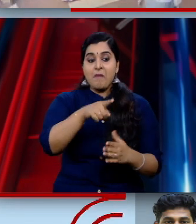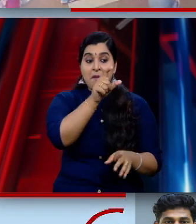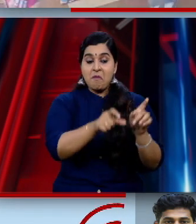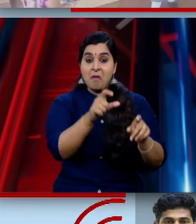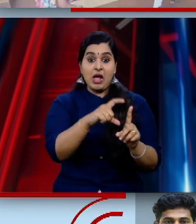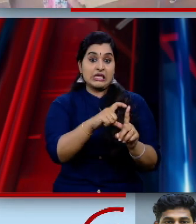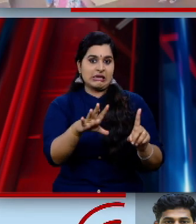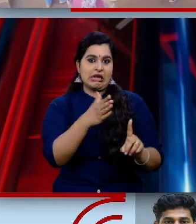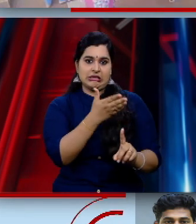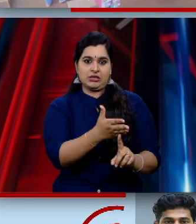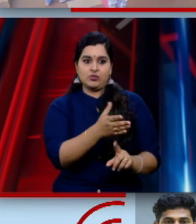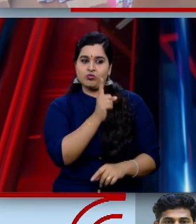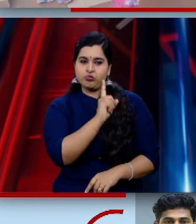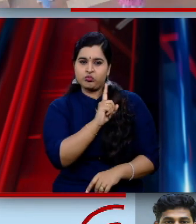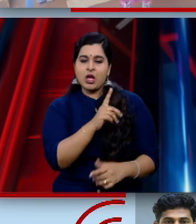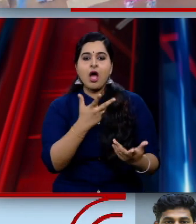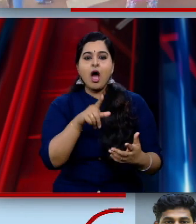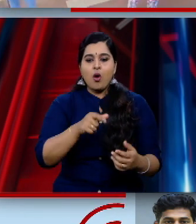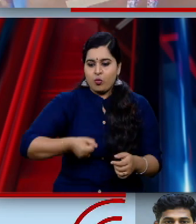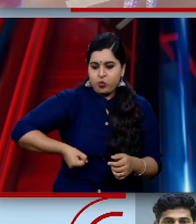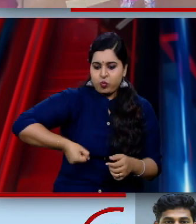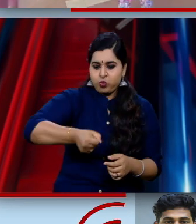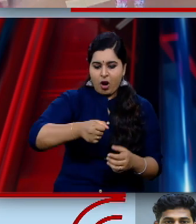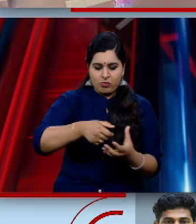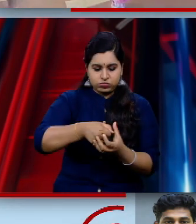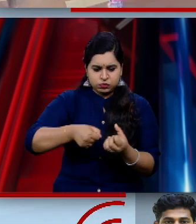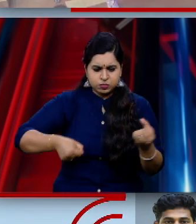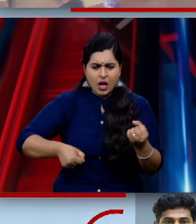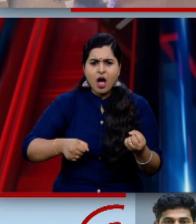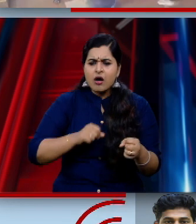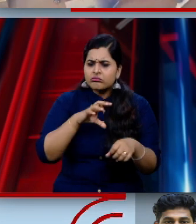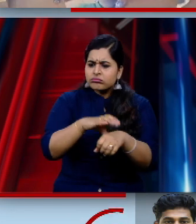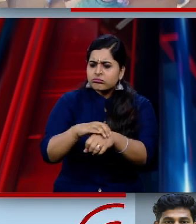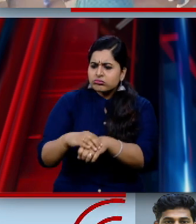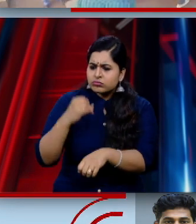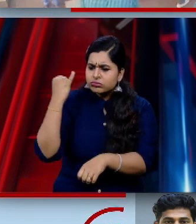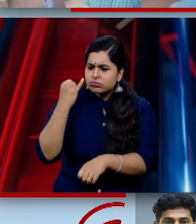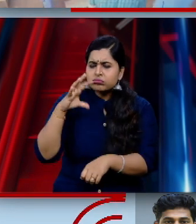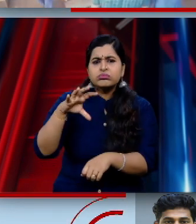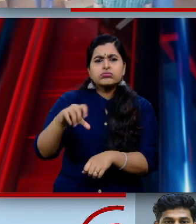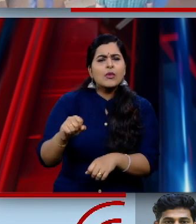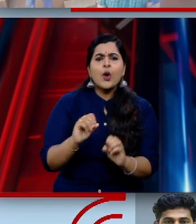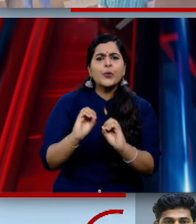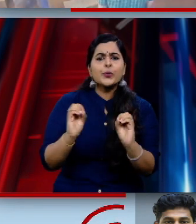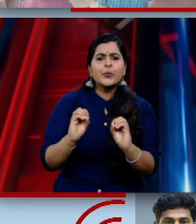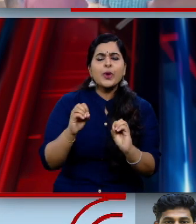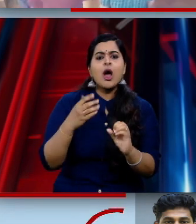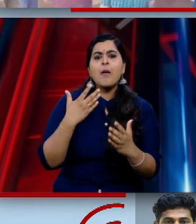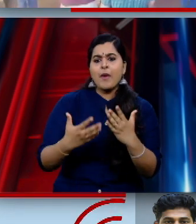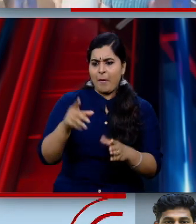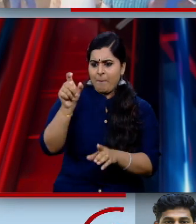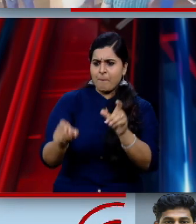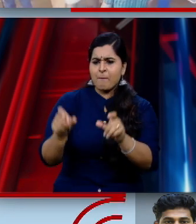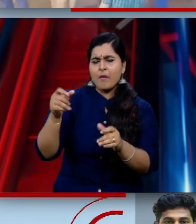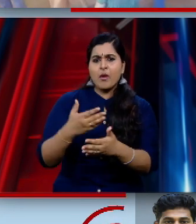കേസിൽ നിലവിൽ ഈ ആയുധങ്ങൾ കണ്ടെത്താനോ അത്തരത്തിൽ ഉള്ള ഈ തെളിവെടുപ്പിന്റെ സാഹചര്യമൊന്നുമില്ല, അതുകൊണ്ട് പ്രതികൾക്ക് ഇപ്പോൾ തന്നെ ഒരാഴ്ച അവർ